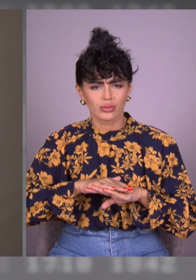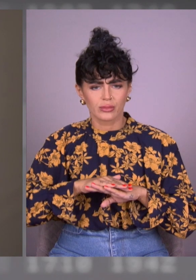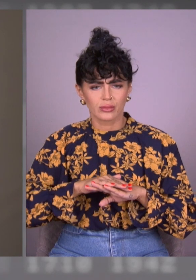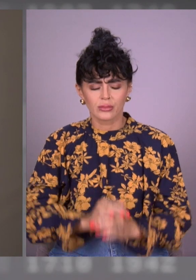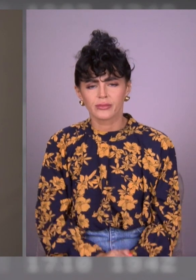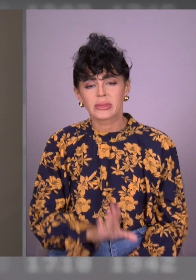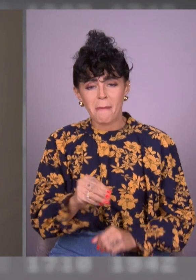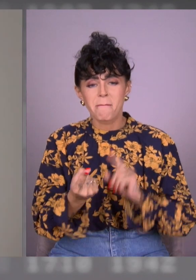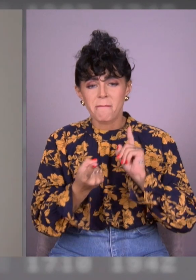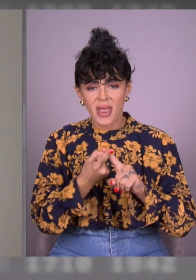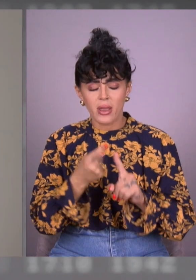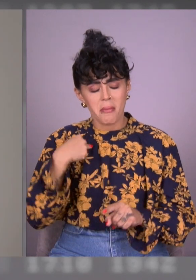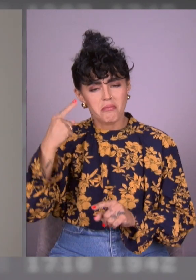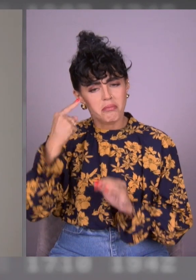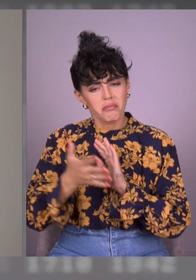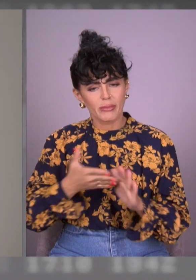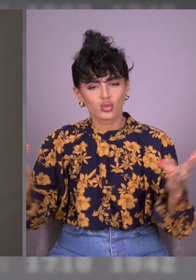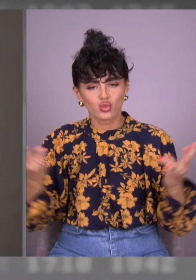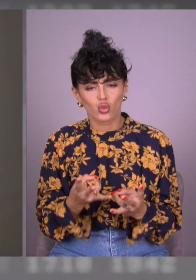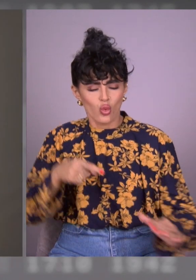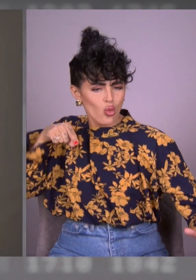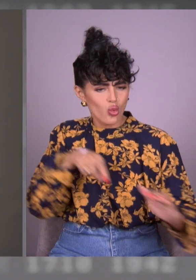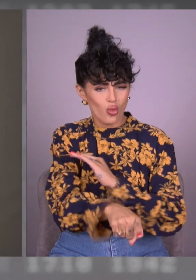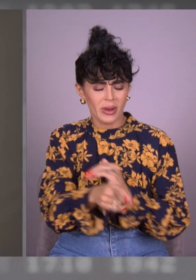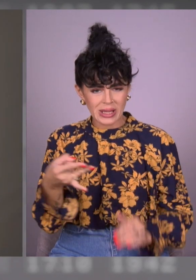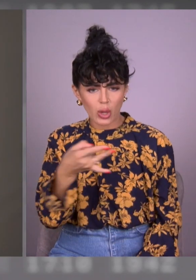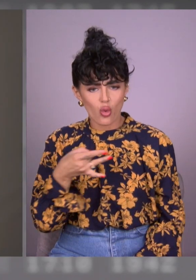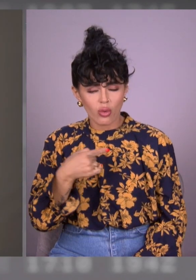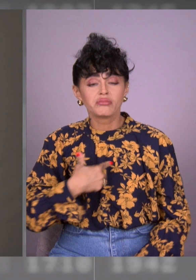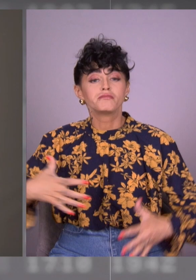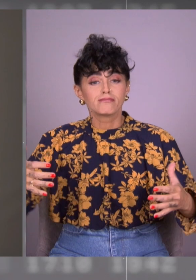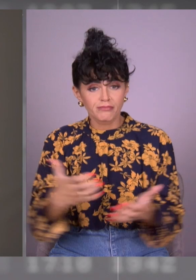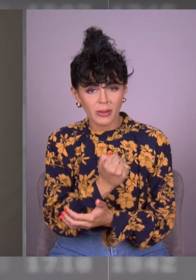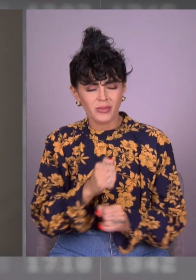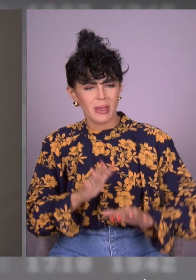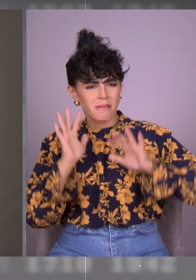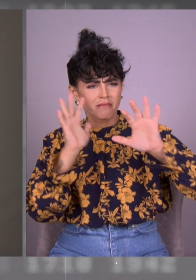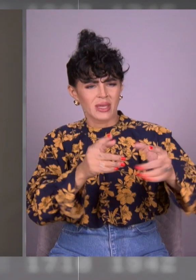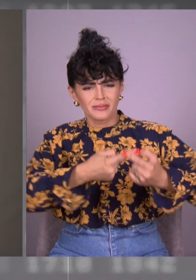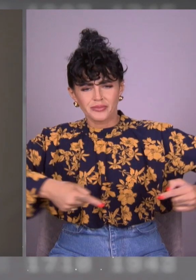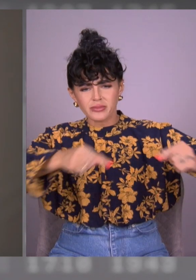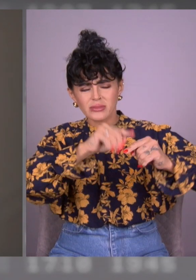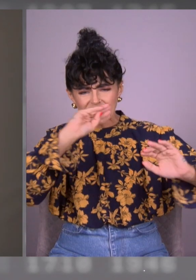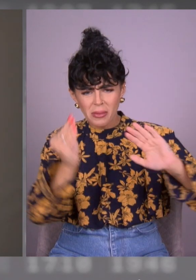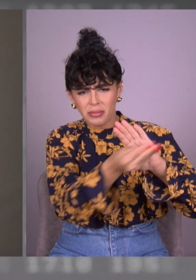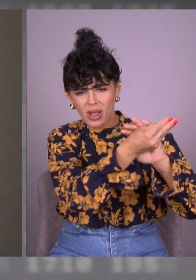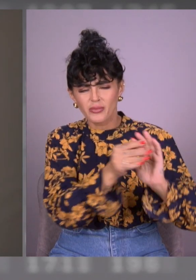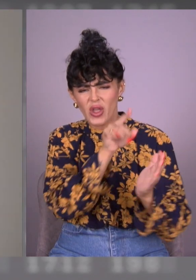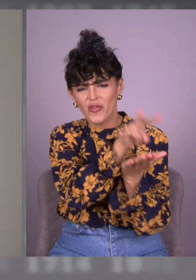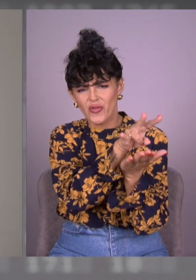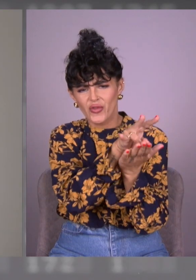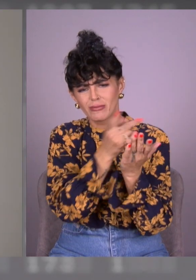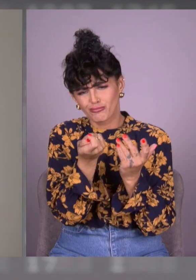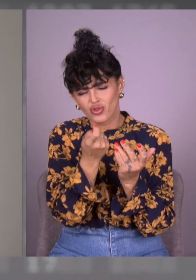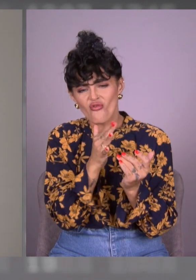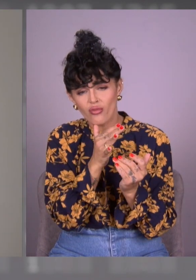було вибігти з району. Нам це вдалося. Виїхати, дістатися до міста Лубен, де ми залишалися на деякий час.